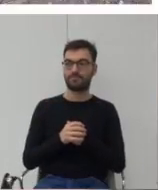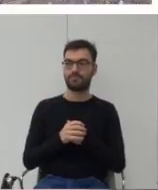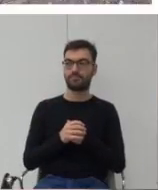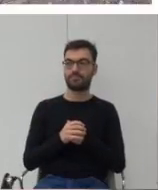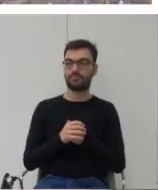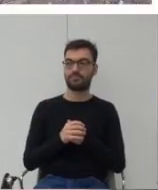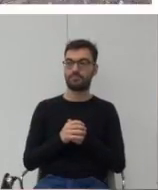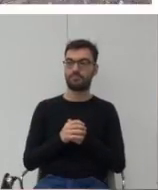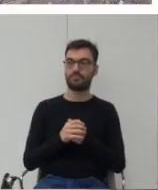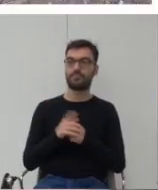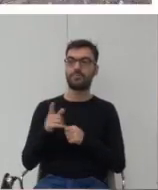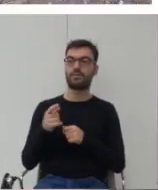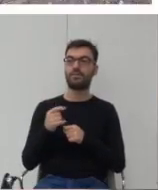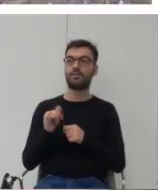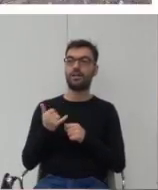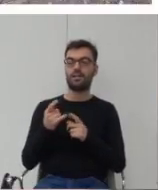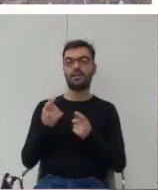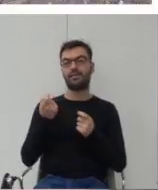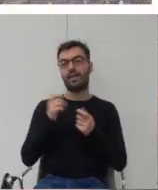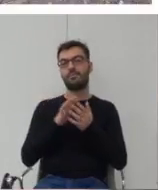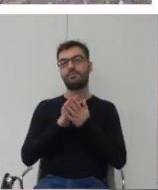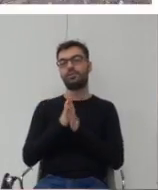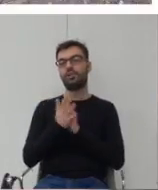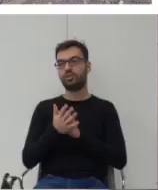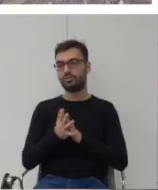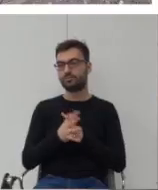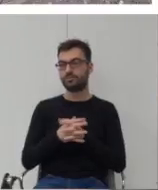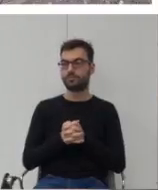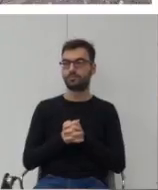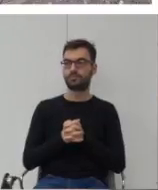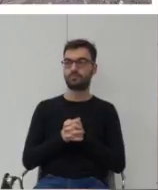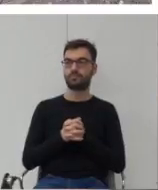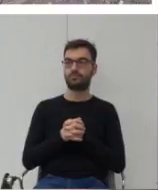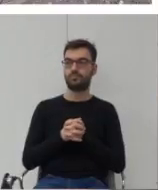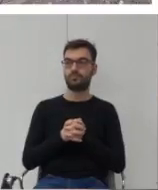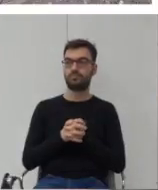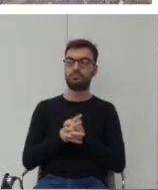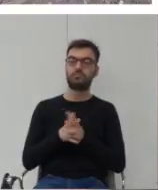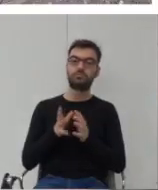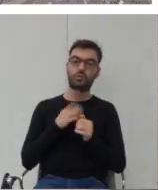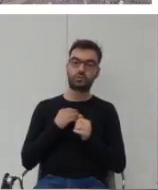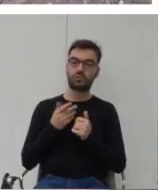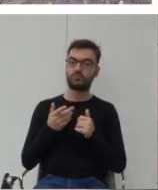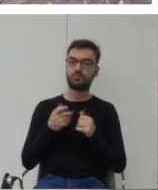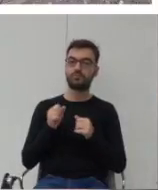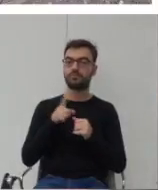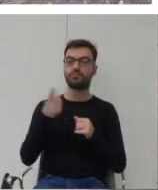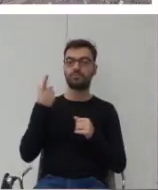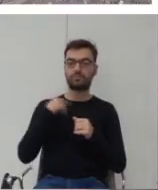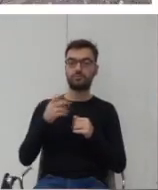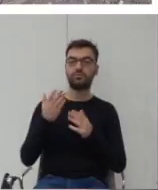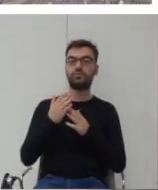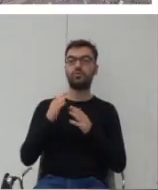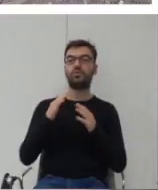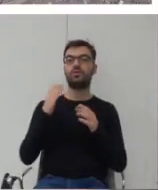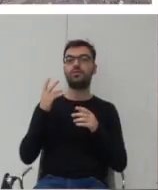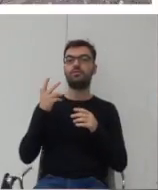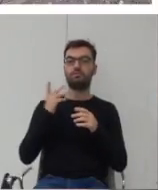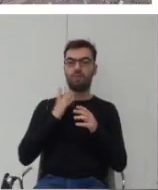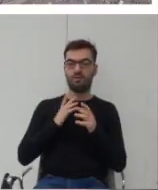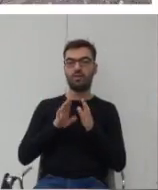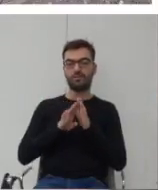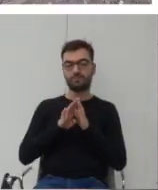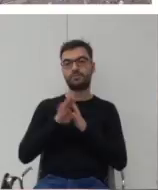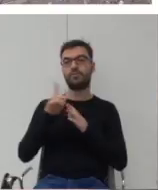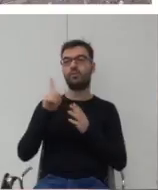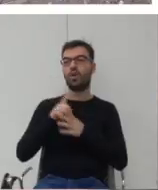I jako taki moment przejściowy, być może do momentu, kiedy osoba wychodząca z bezdomności